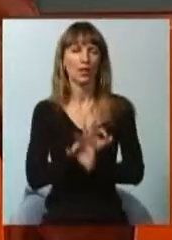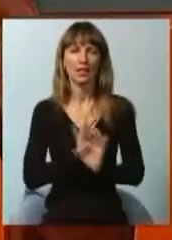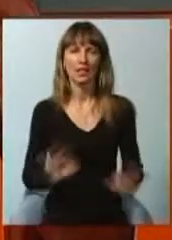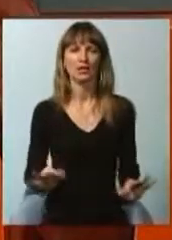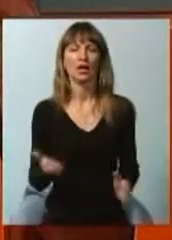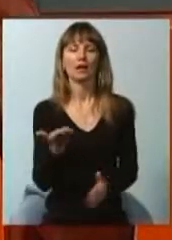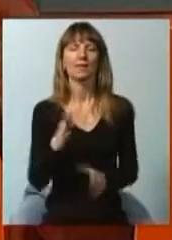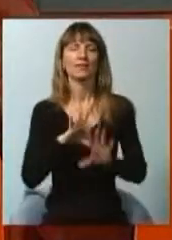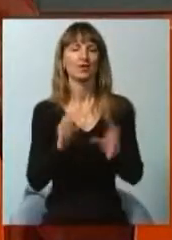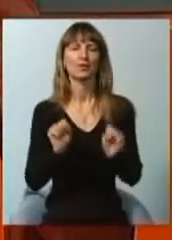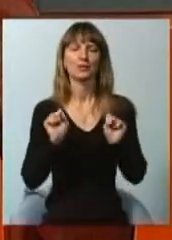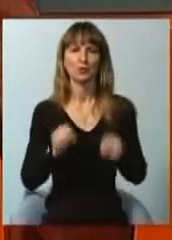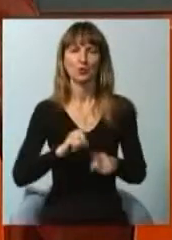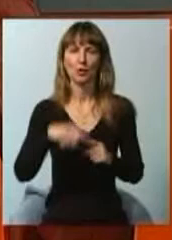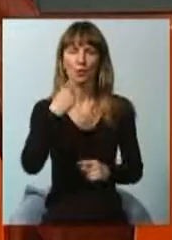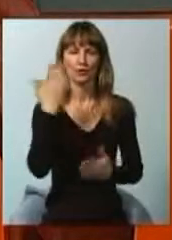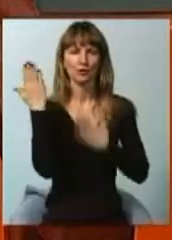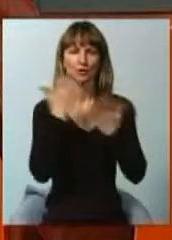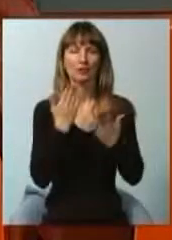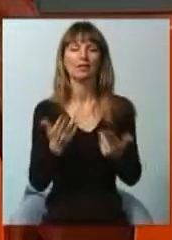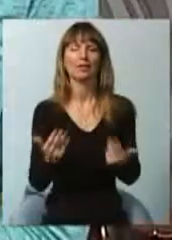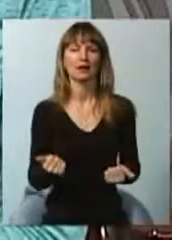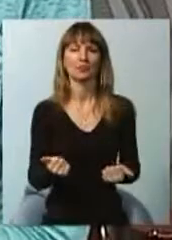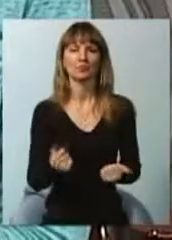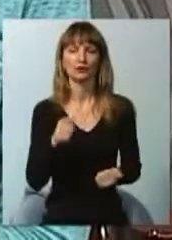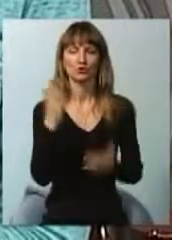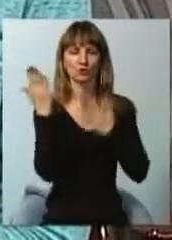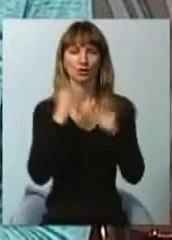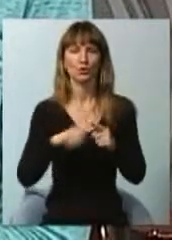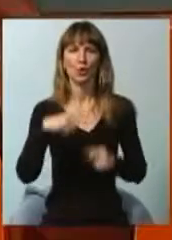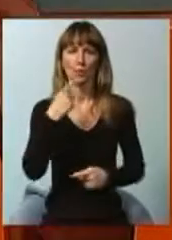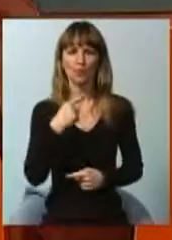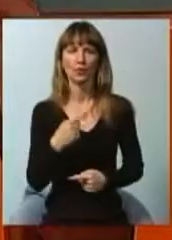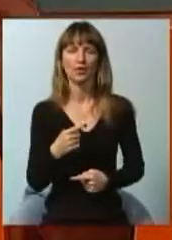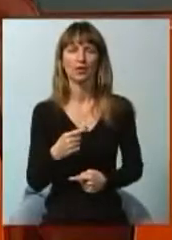як, взагалі, можеш скоромовки читати? Так. Читаєш скоромовки?